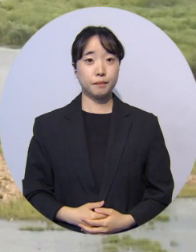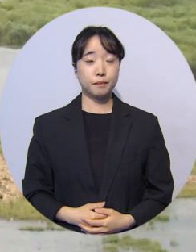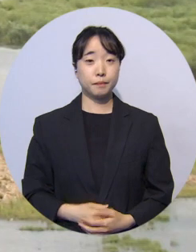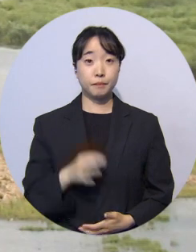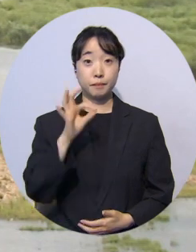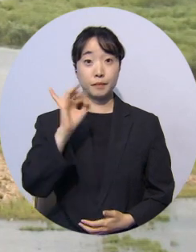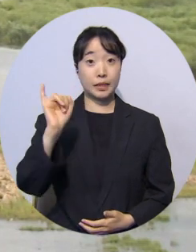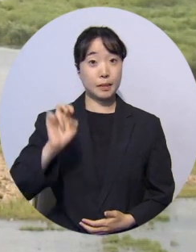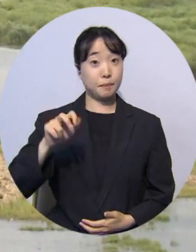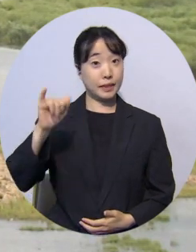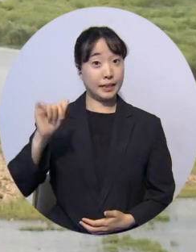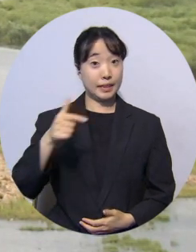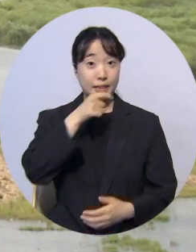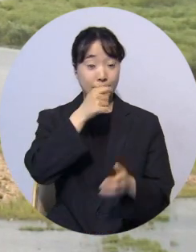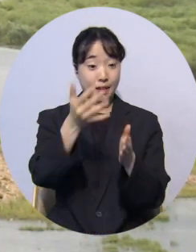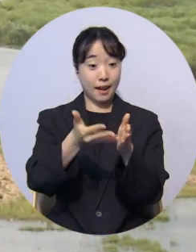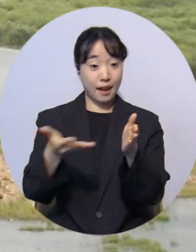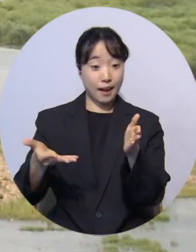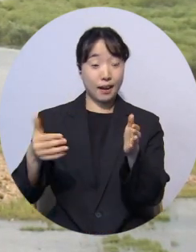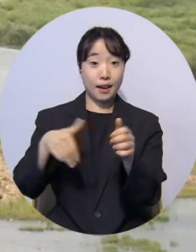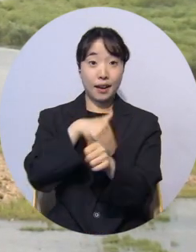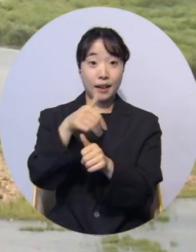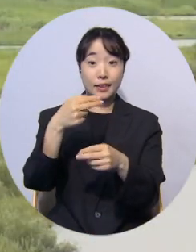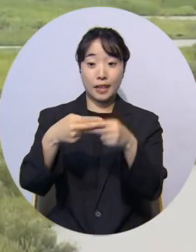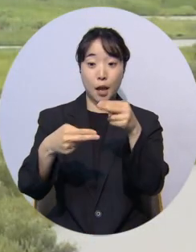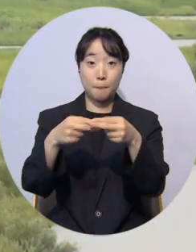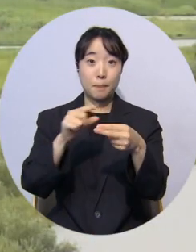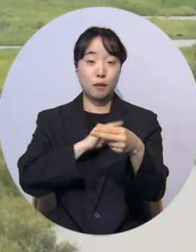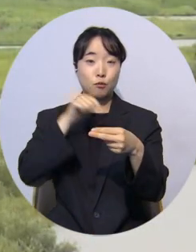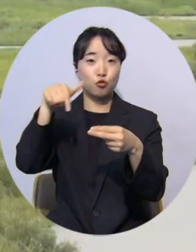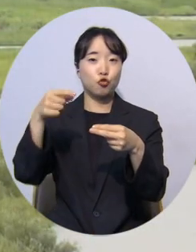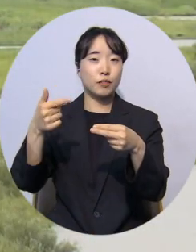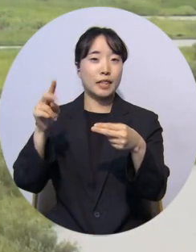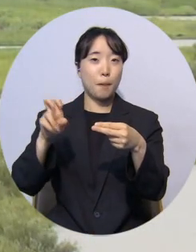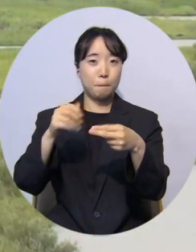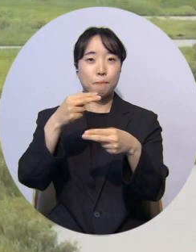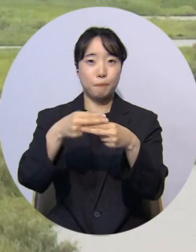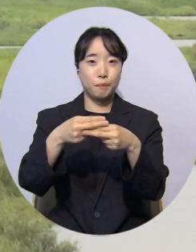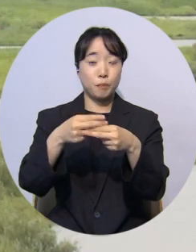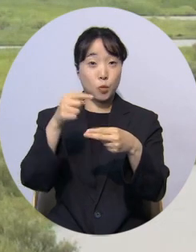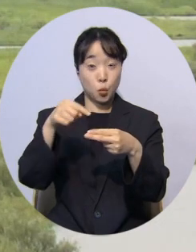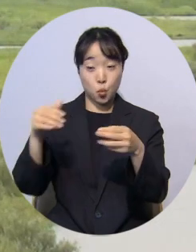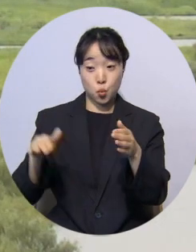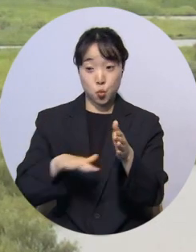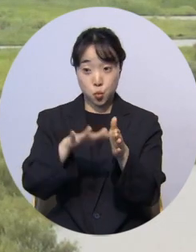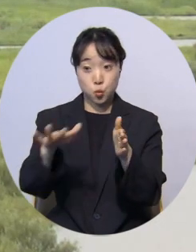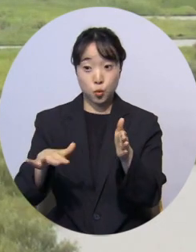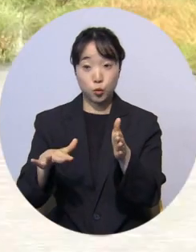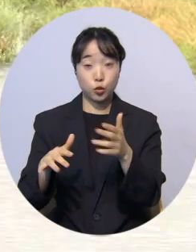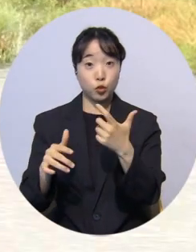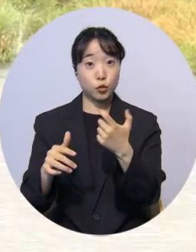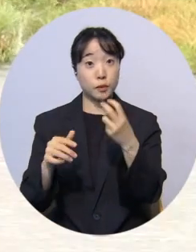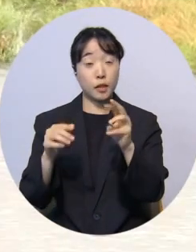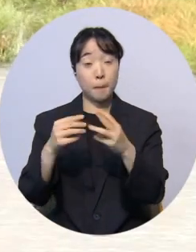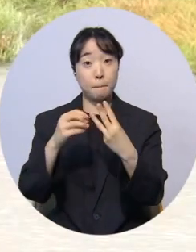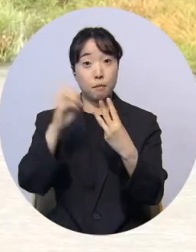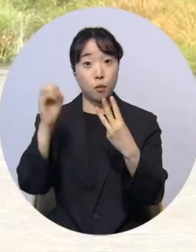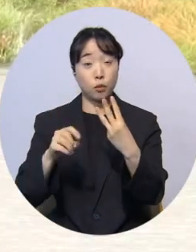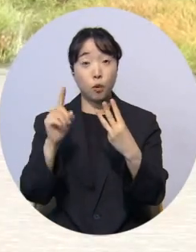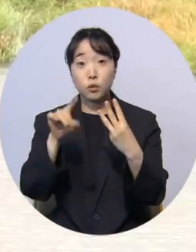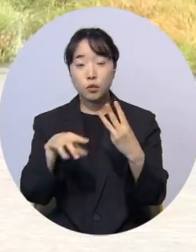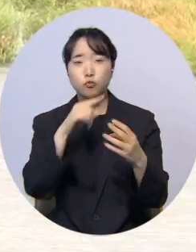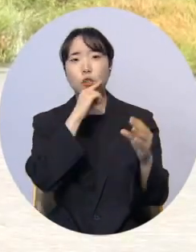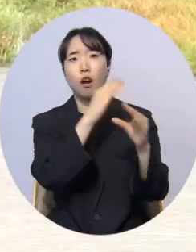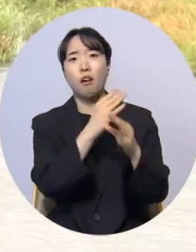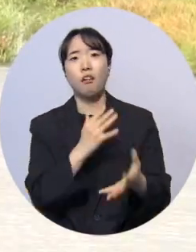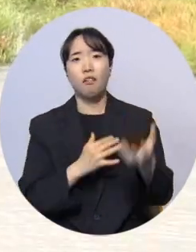임진강 남한측 최전방에 위치한 군남댐 임진강은 유역 면적의 63% 북한에 속해 있어